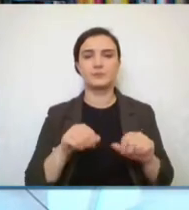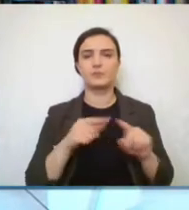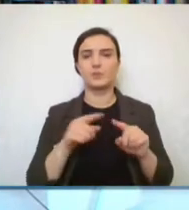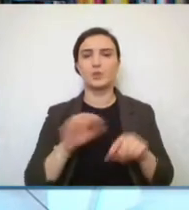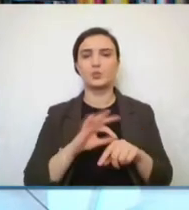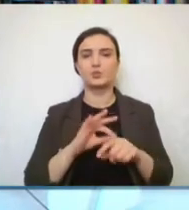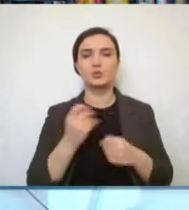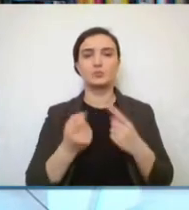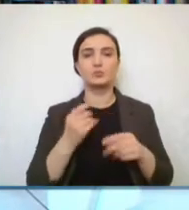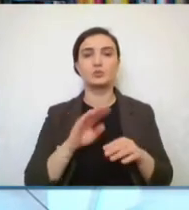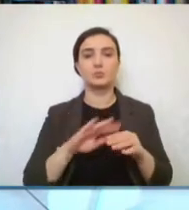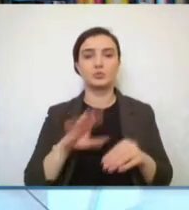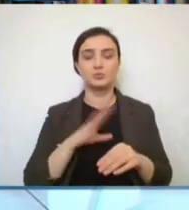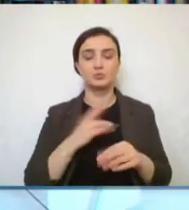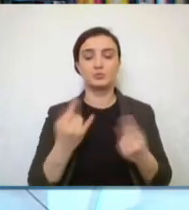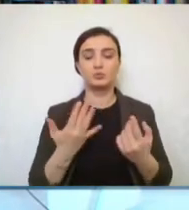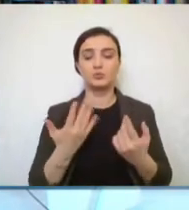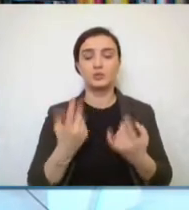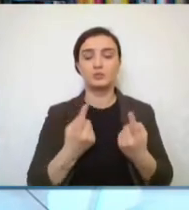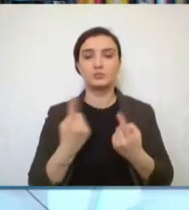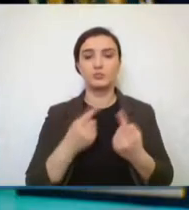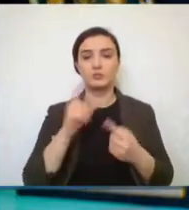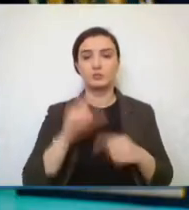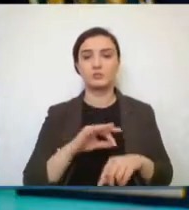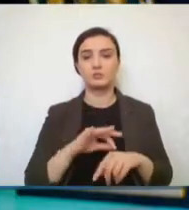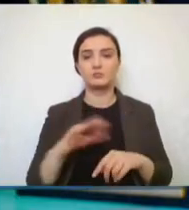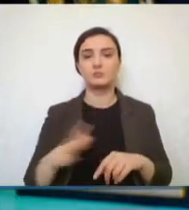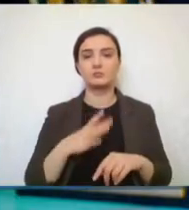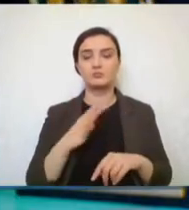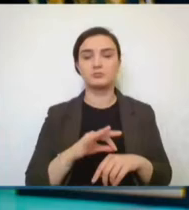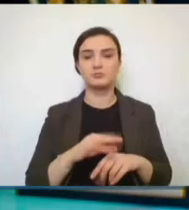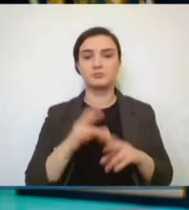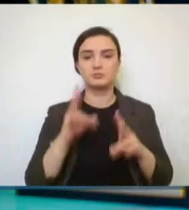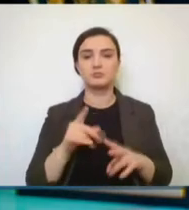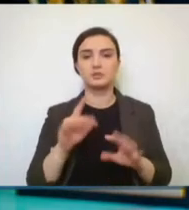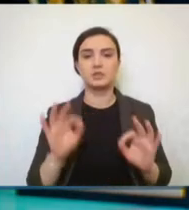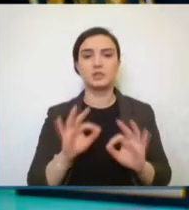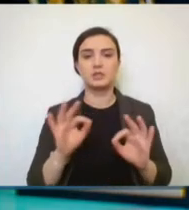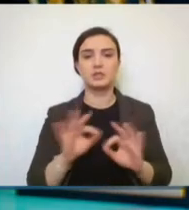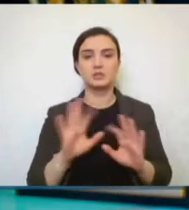ჩვეულებრივ გადაიტანოს მიოკარდიტი და მას არანარი